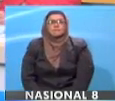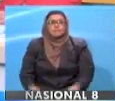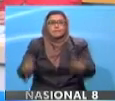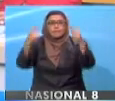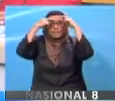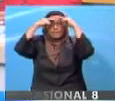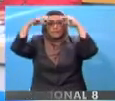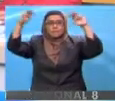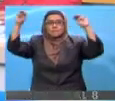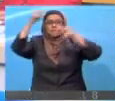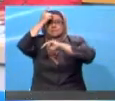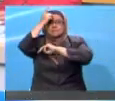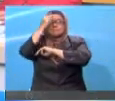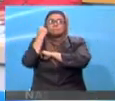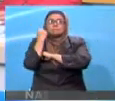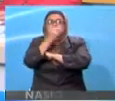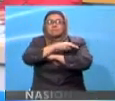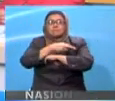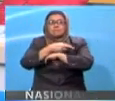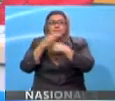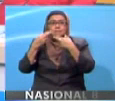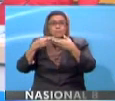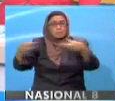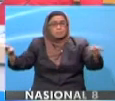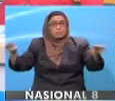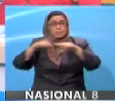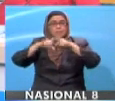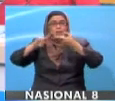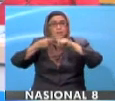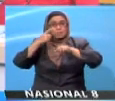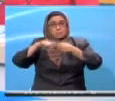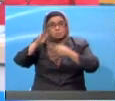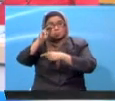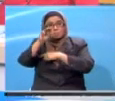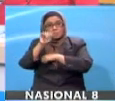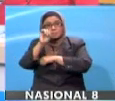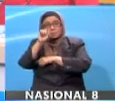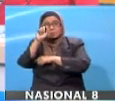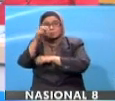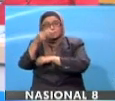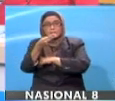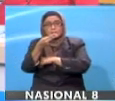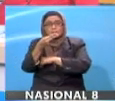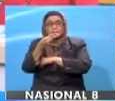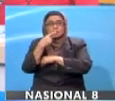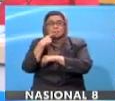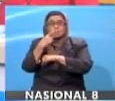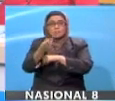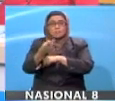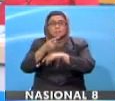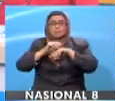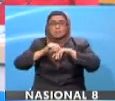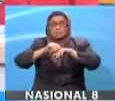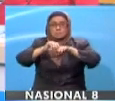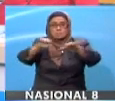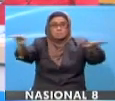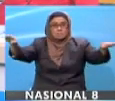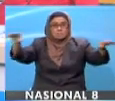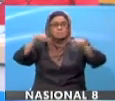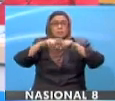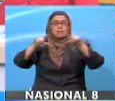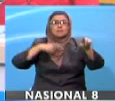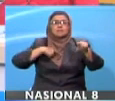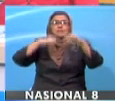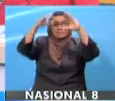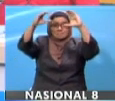Perdana Menteri Datuk Seri Najib Tun Razak melancarkan rakan wasatiyah yang berperanan sebagai ejen untuk menyebarluaskan pendekatan